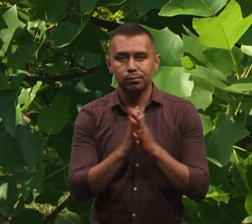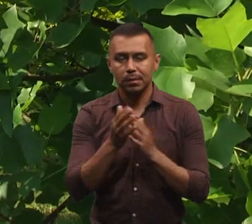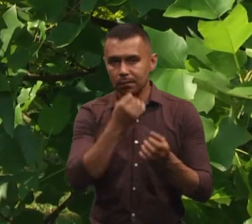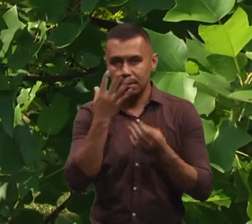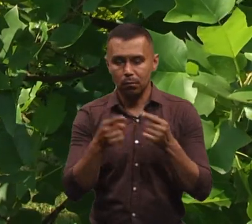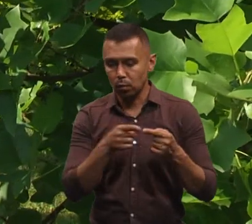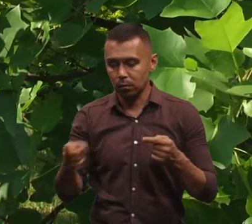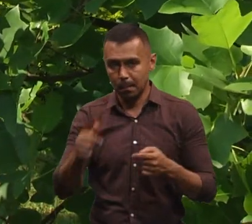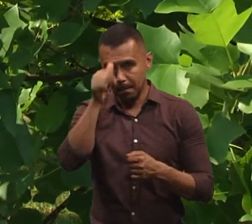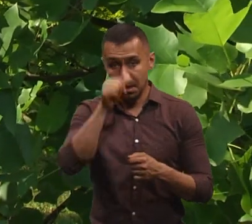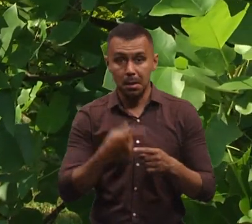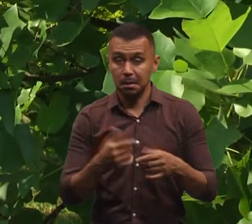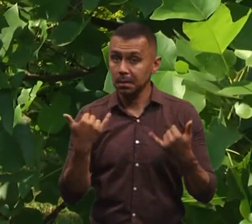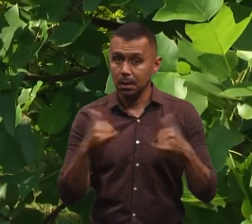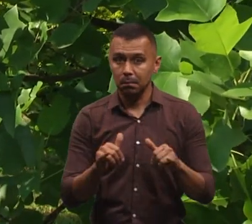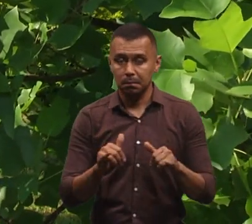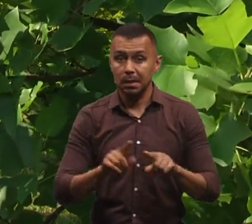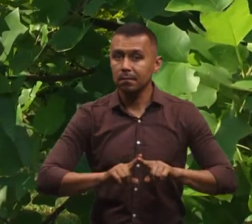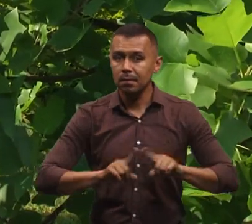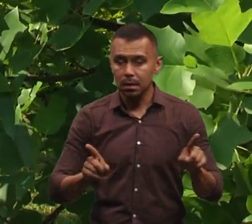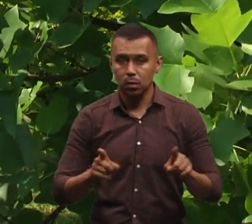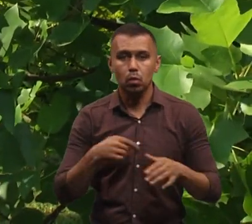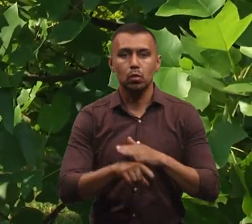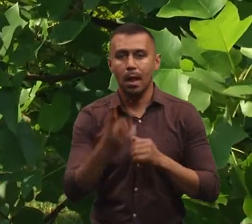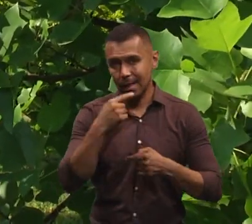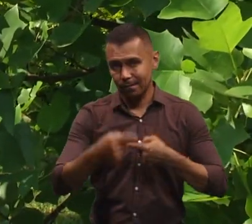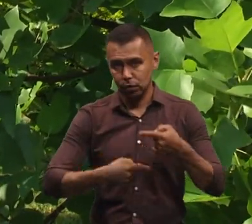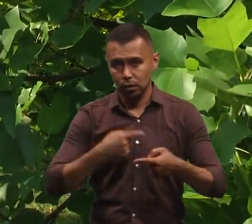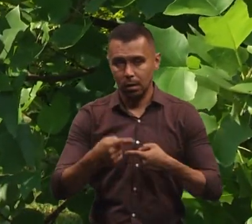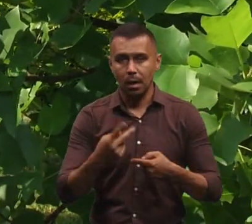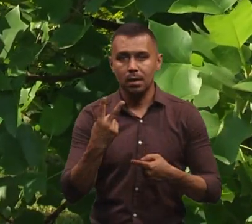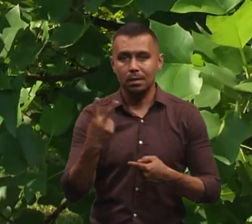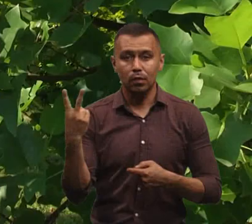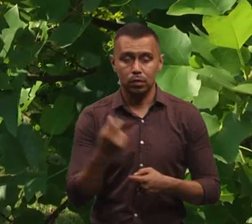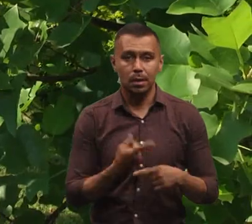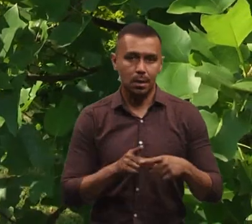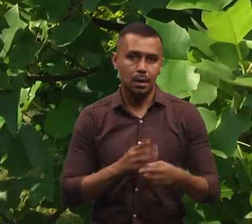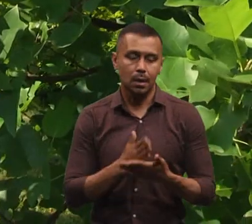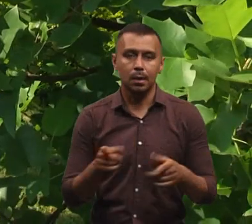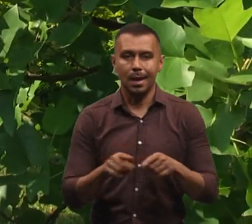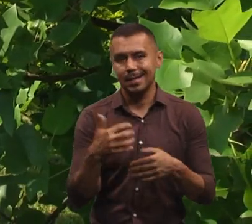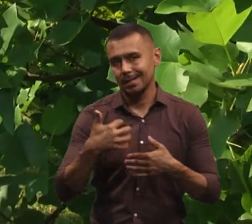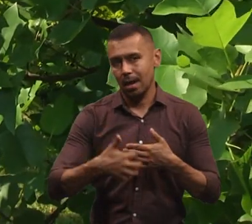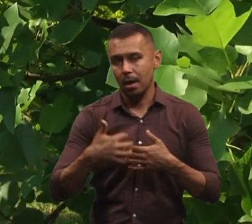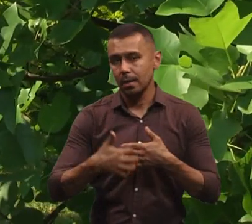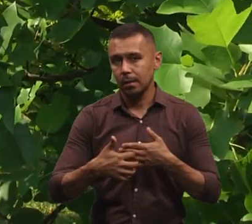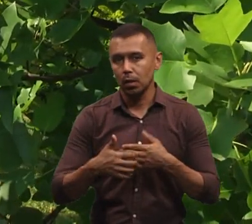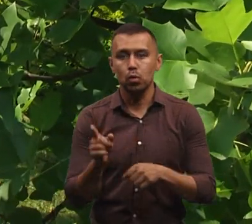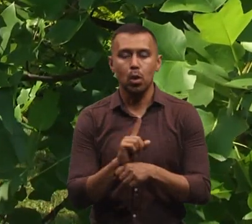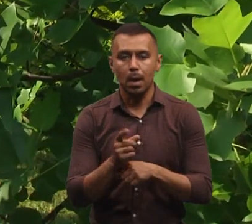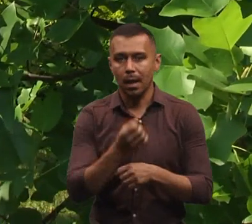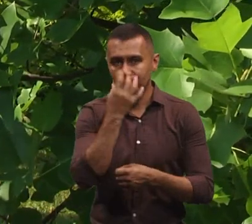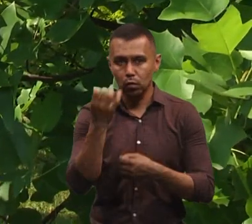дивно для рослин, це незвичайно для рослин, тому що зазвичай 2 тижні – це є така от середня норма